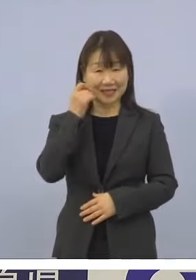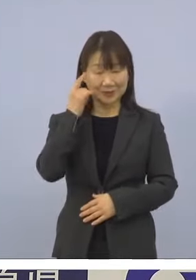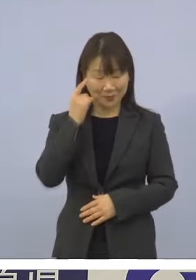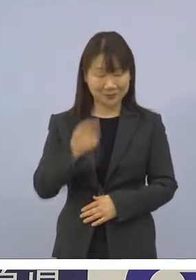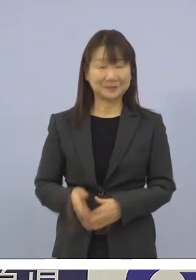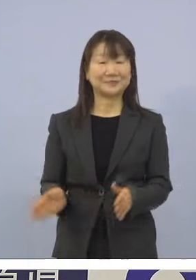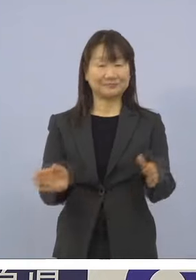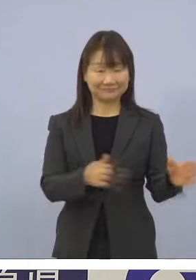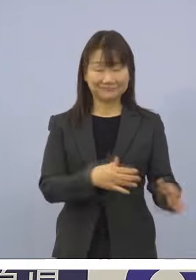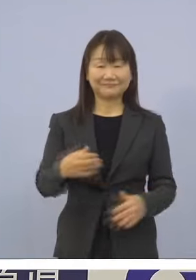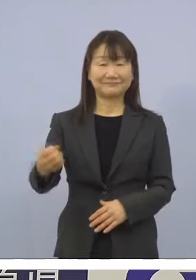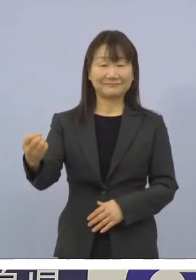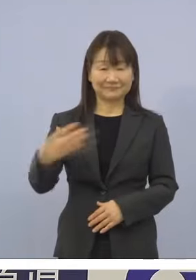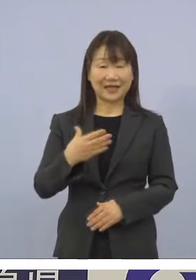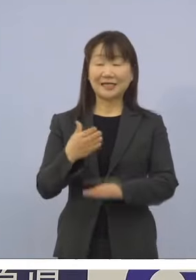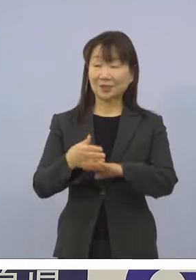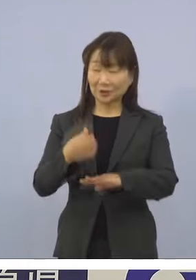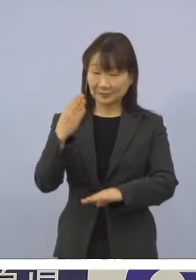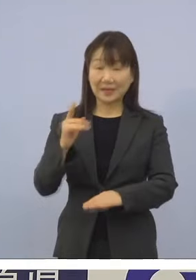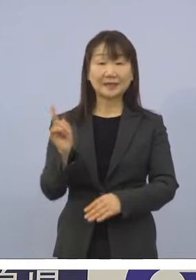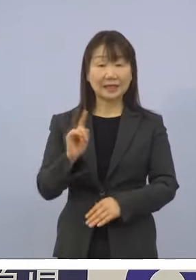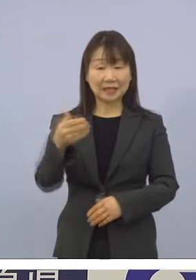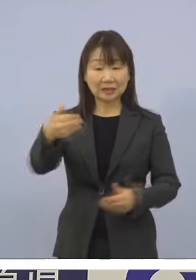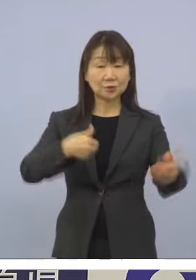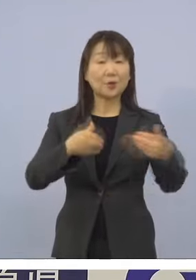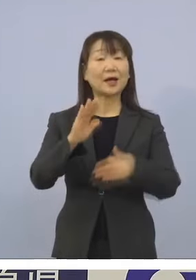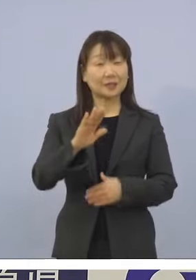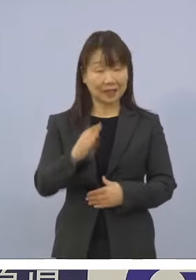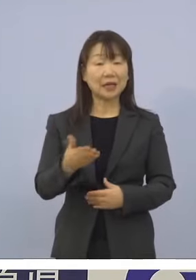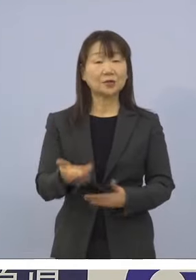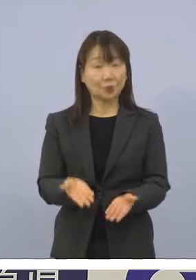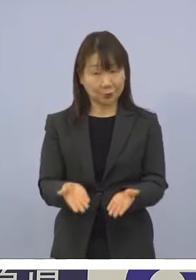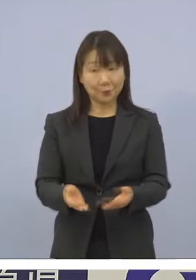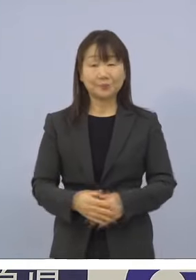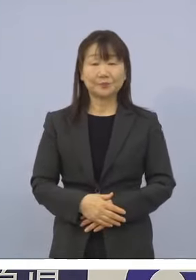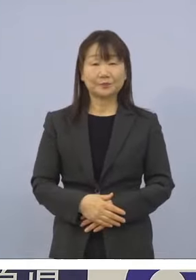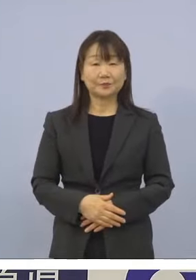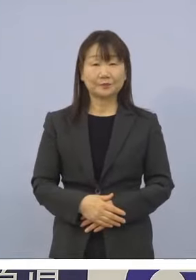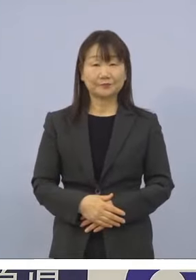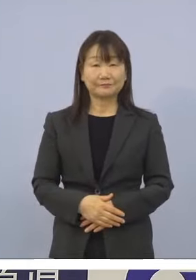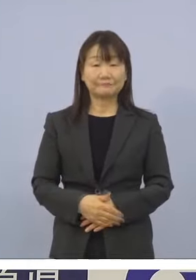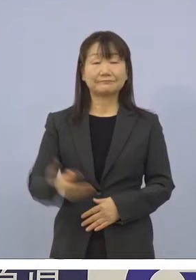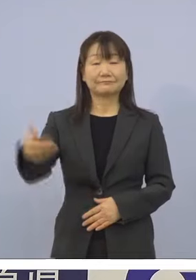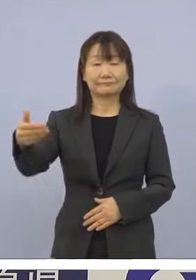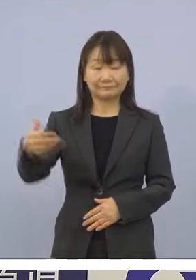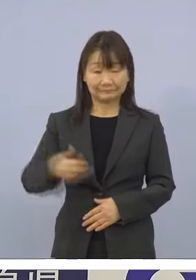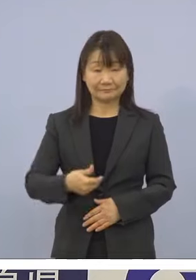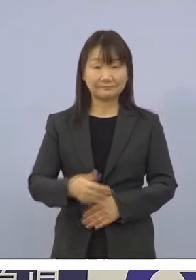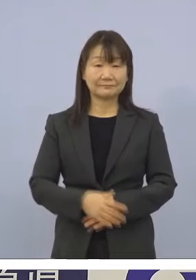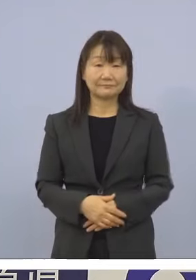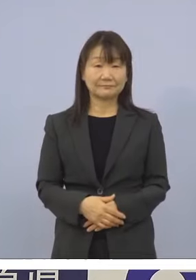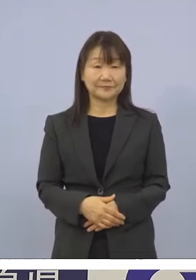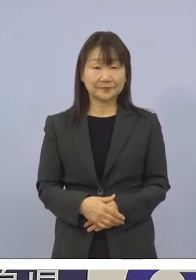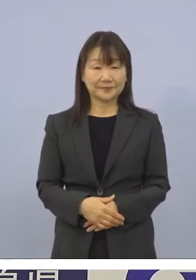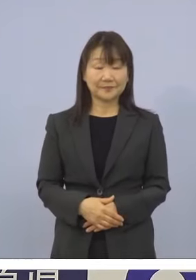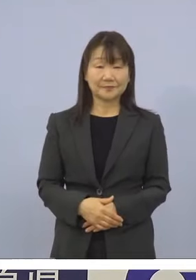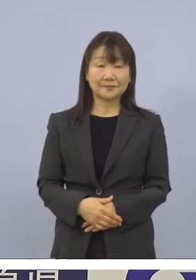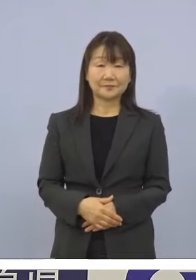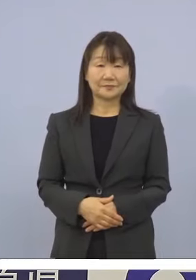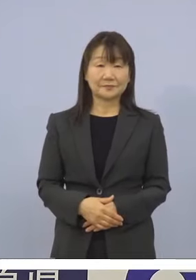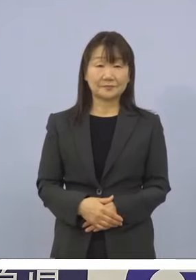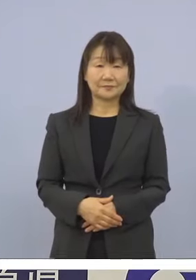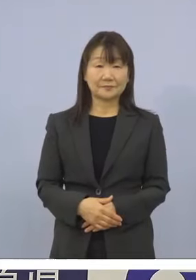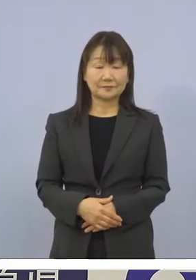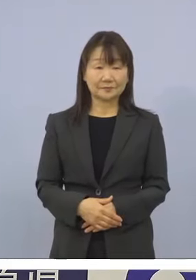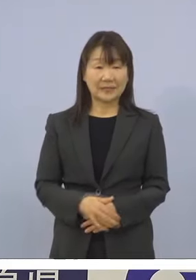ありがとうございます。 は い、 なんか質問があればここに、はい、受け付けましょう。 ではまず幹事社の時事通信から質問させていただきます。